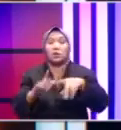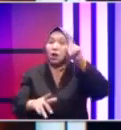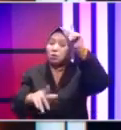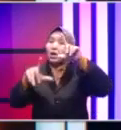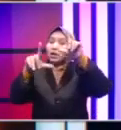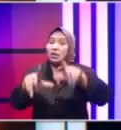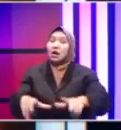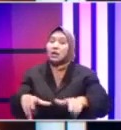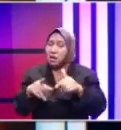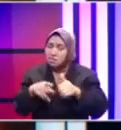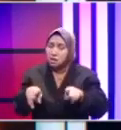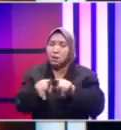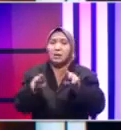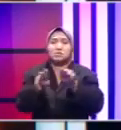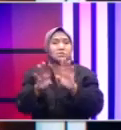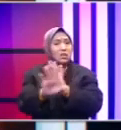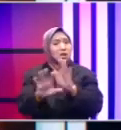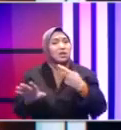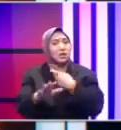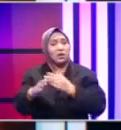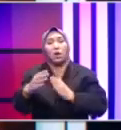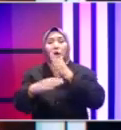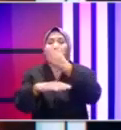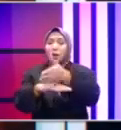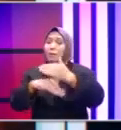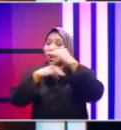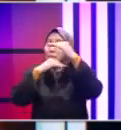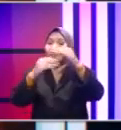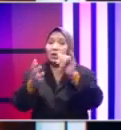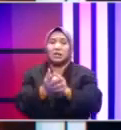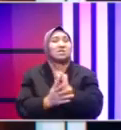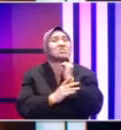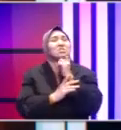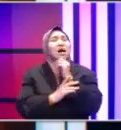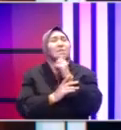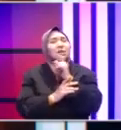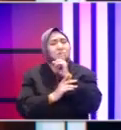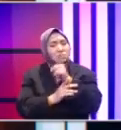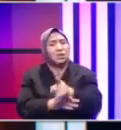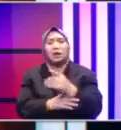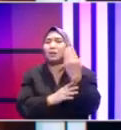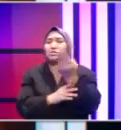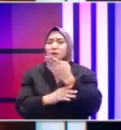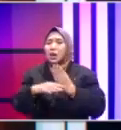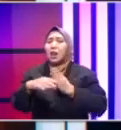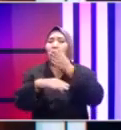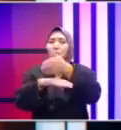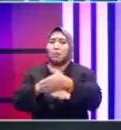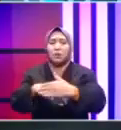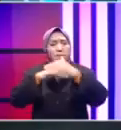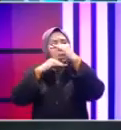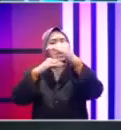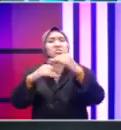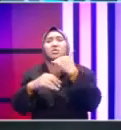letak adalah sedemikian Jadi janganlah kita melampaui batasan tersebut siap pull sebenarnya yang biasanya melampaui batas Samsat